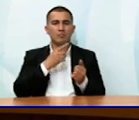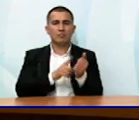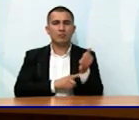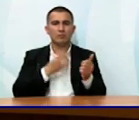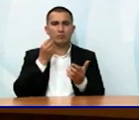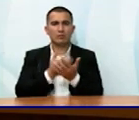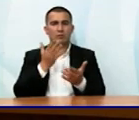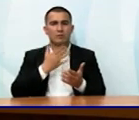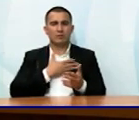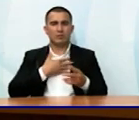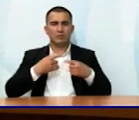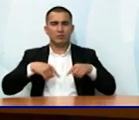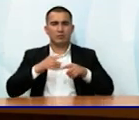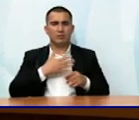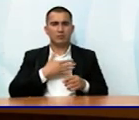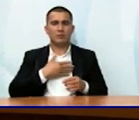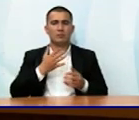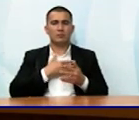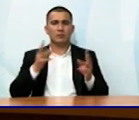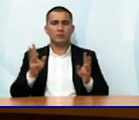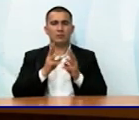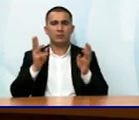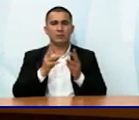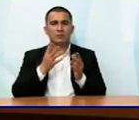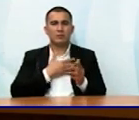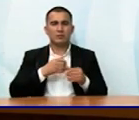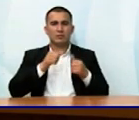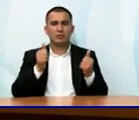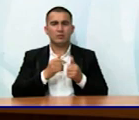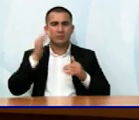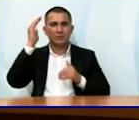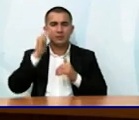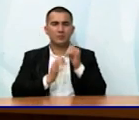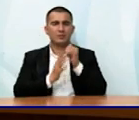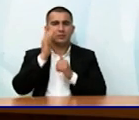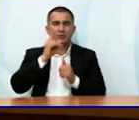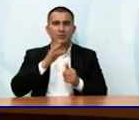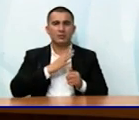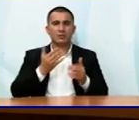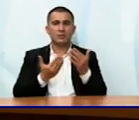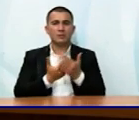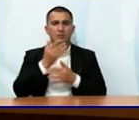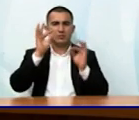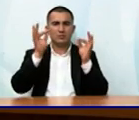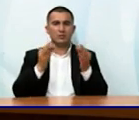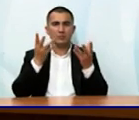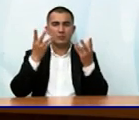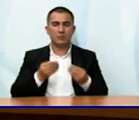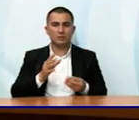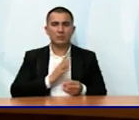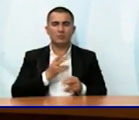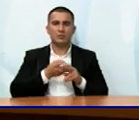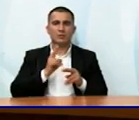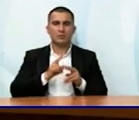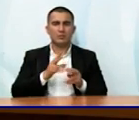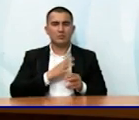inon, xoh inonma. Hijron kechasi char hafalakka yetar, ey moh, oh saharim, xoh inon,